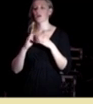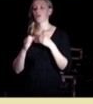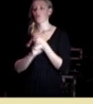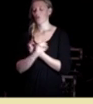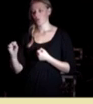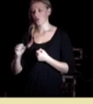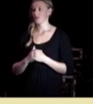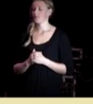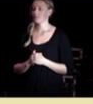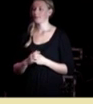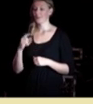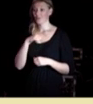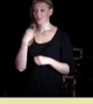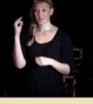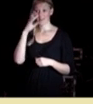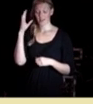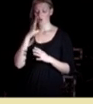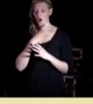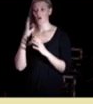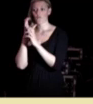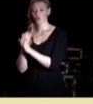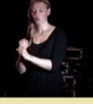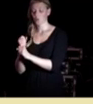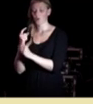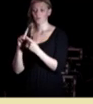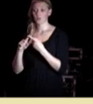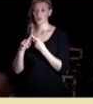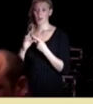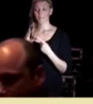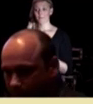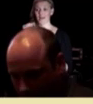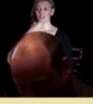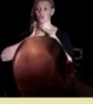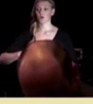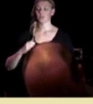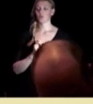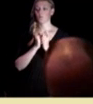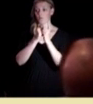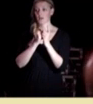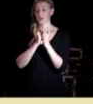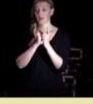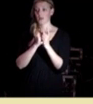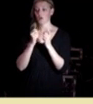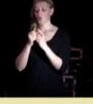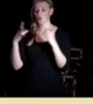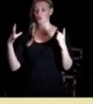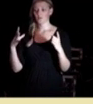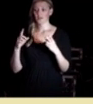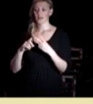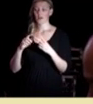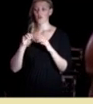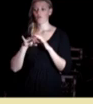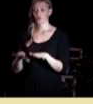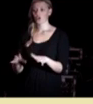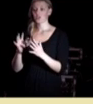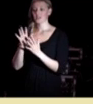Det vi tenker er at ved å ha fokus på både en bedre somatisk oppfølging, utvikle